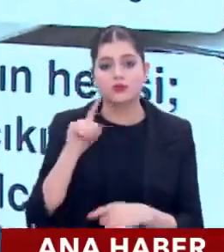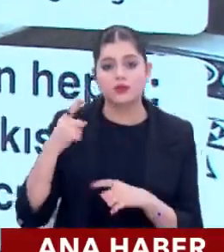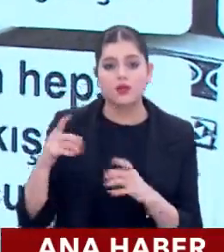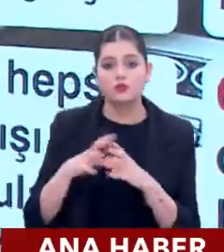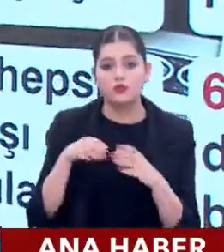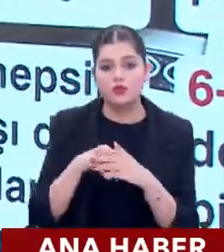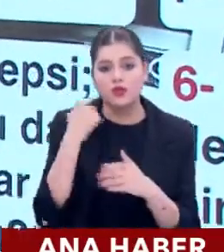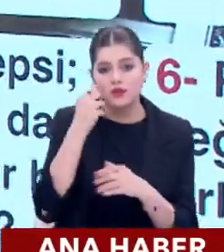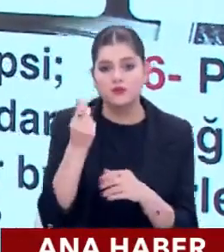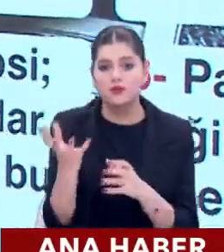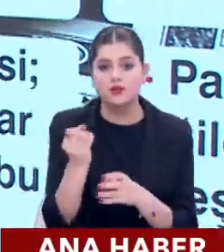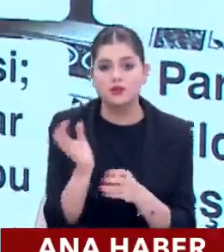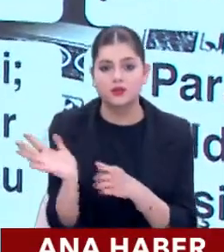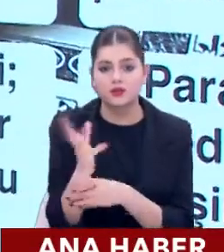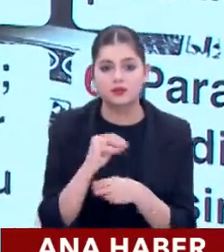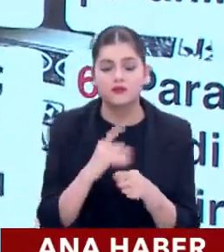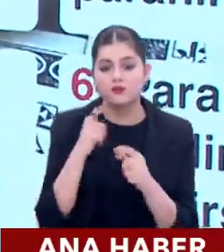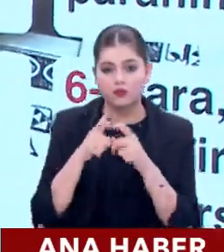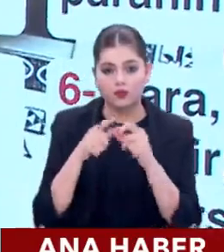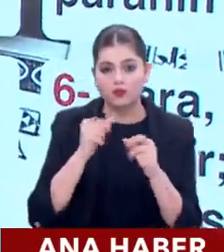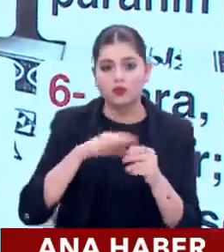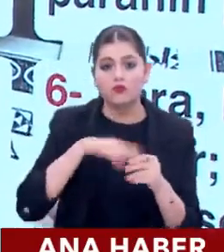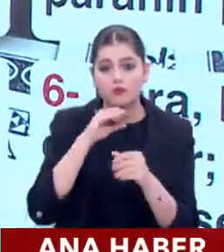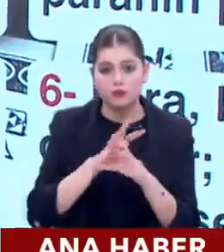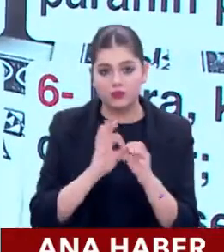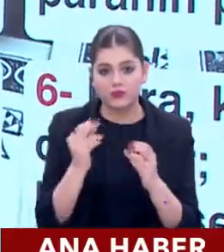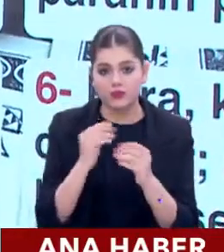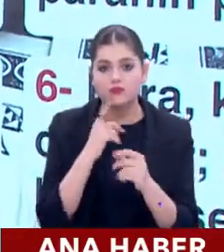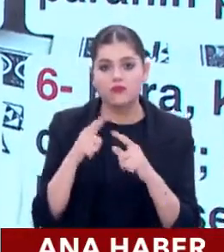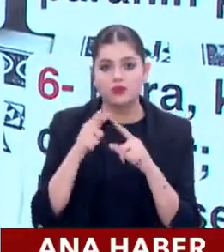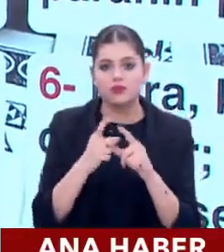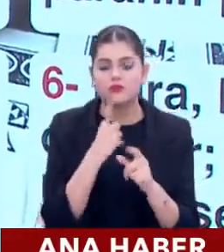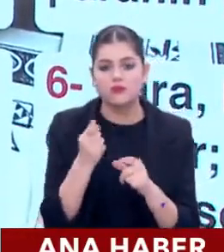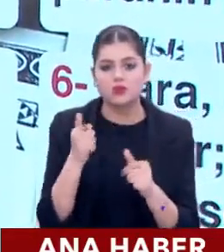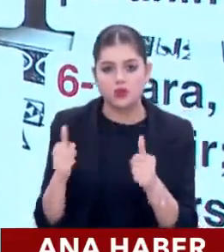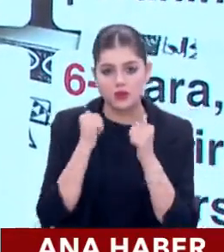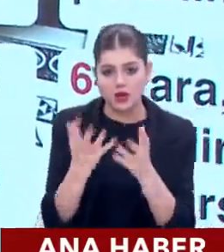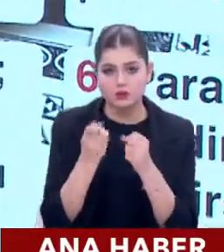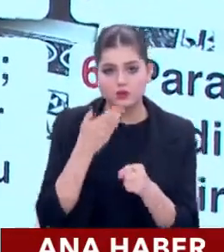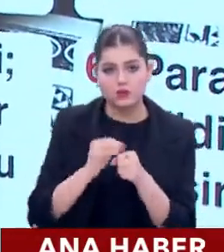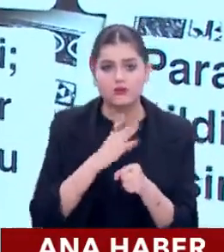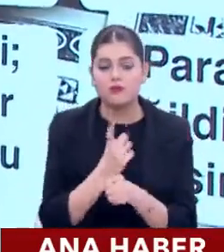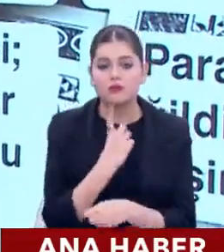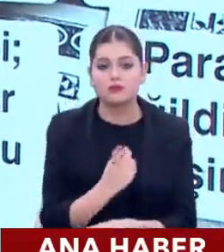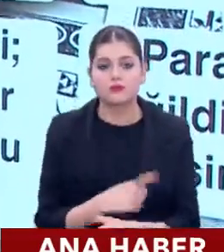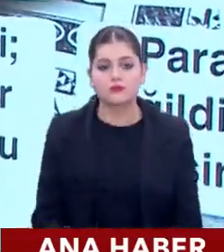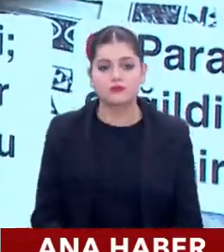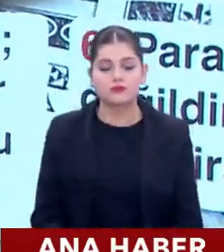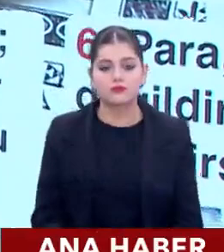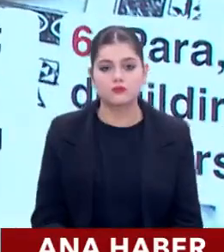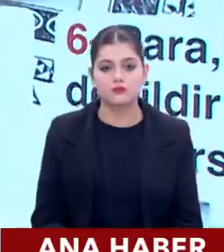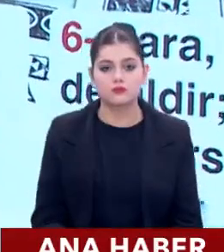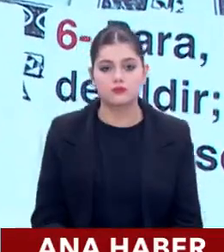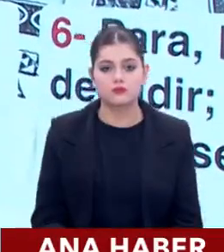futbolculardan da para almaya gidiyor bu fonda para birikiyor tabii Fatih Terim sonra parasını aldığı söyleniyor henüz onların ifadesine de